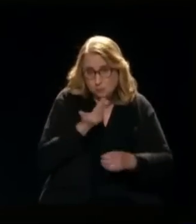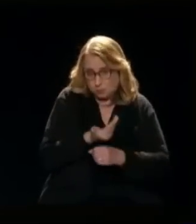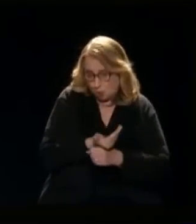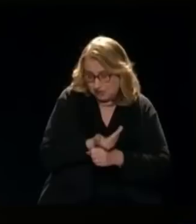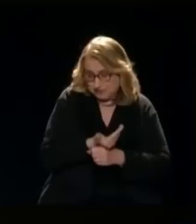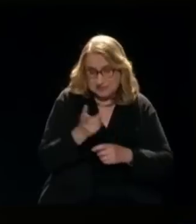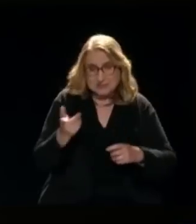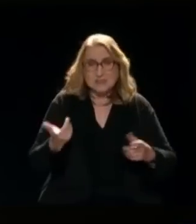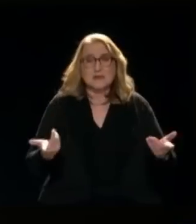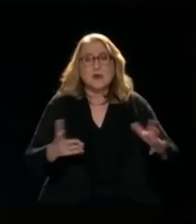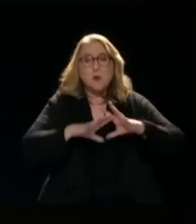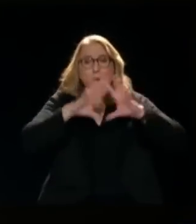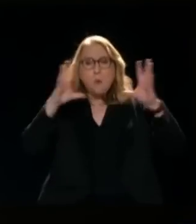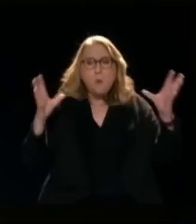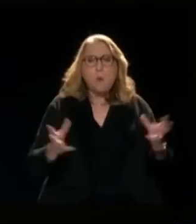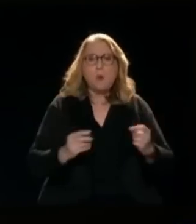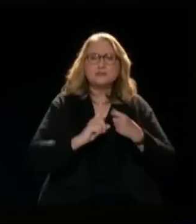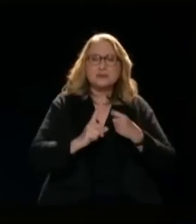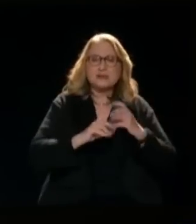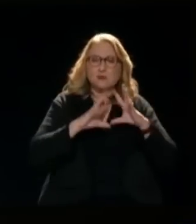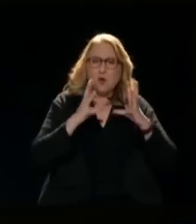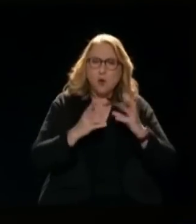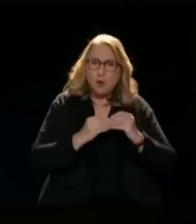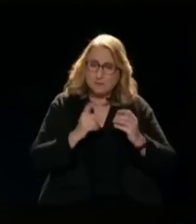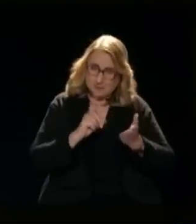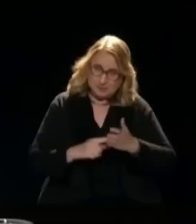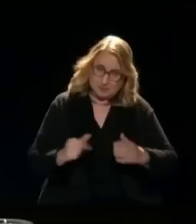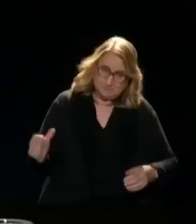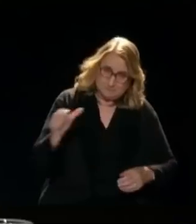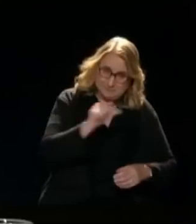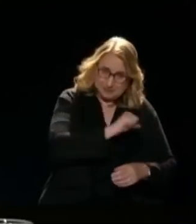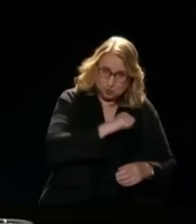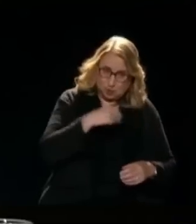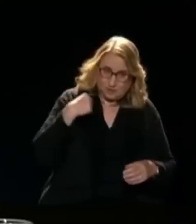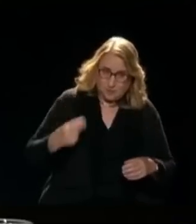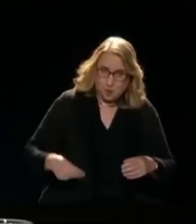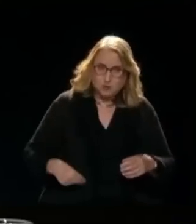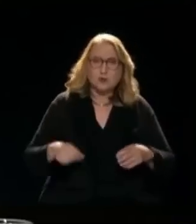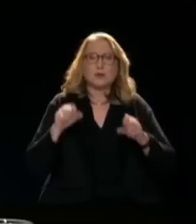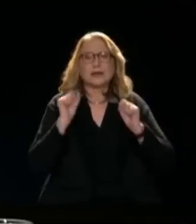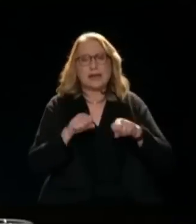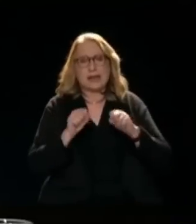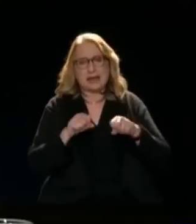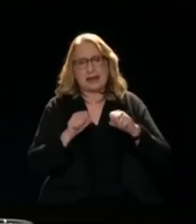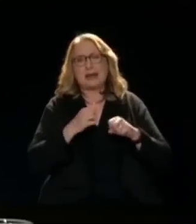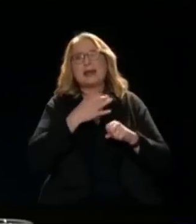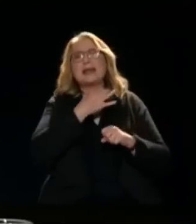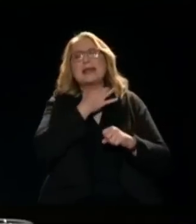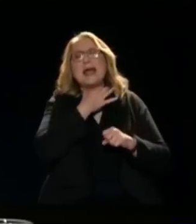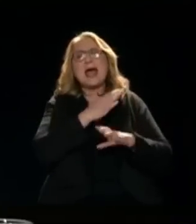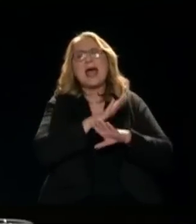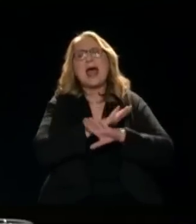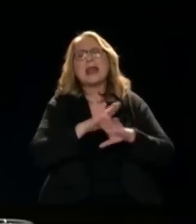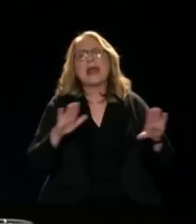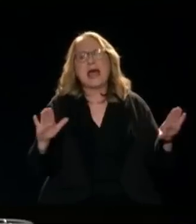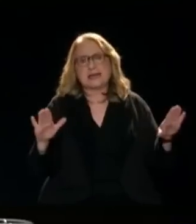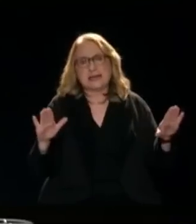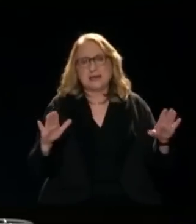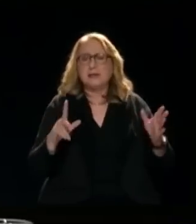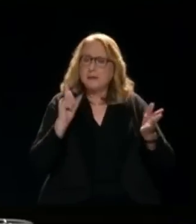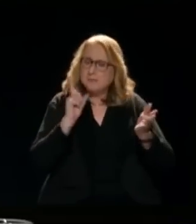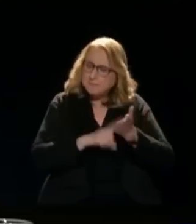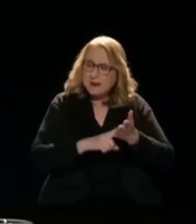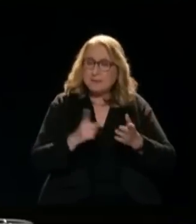μεταφορές. Πρέπει οπωσδήποτε. Θα σας πω για ποιο λόγο. Πρώτον, πέρα από το ότι είναι δημόσια αγαθά και πρέπει οι μεταφορές να είναι δημόσιο